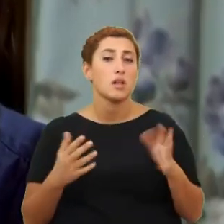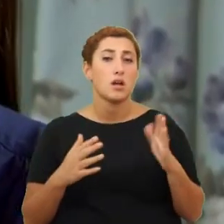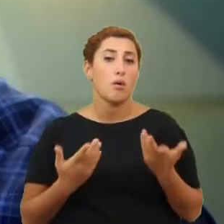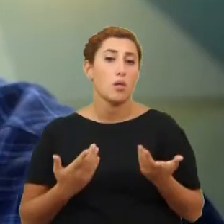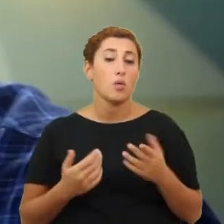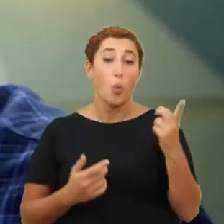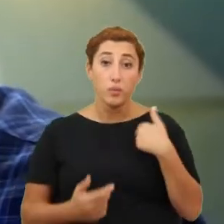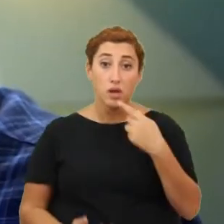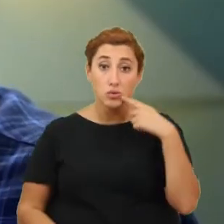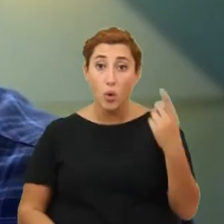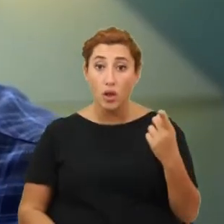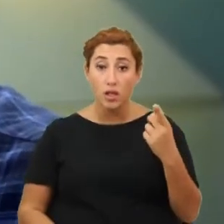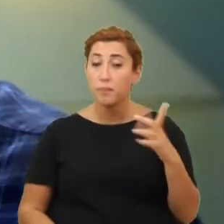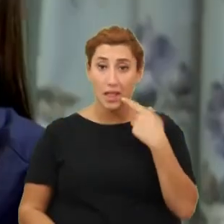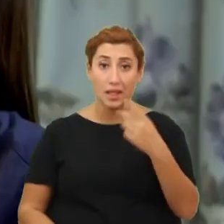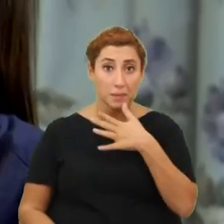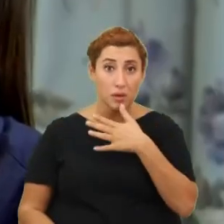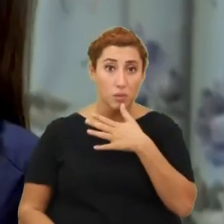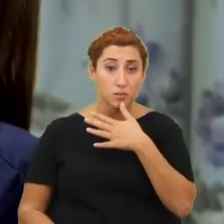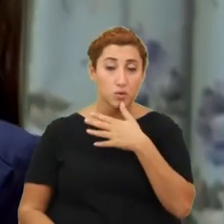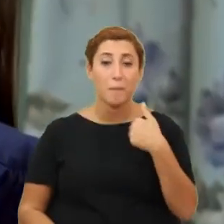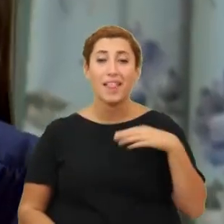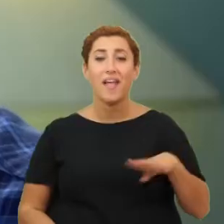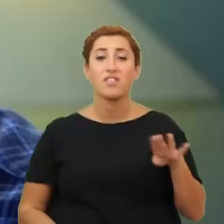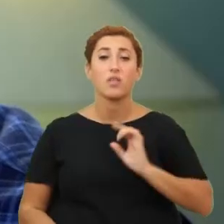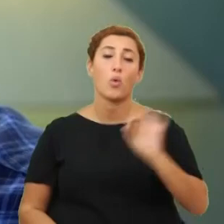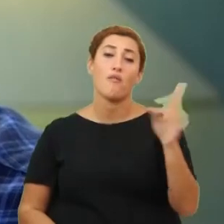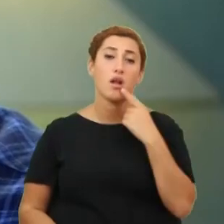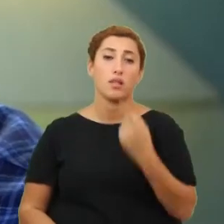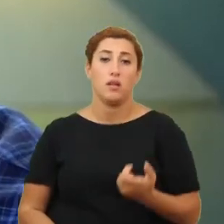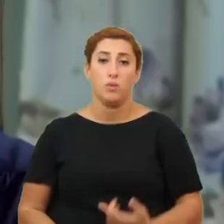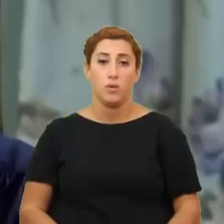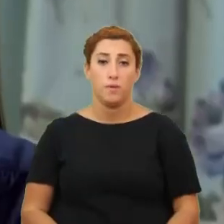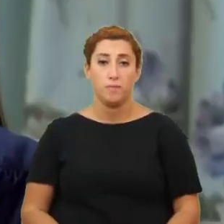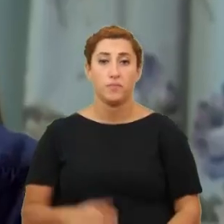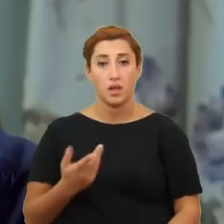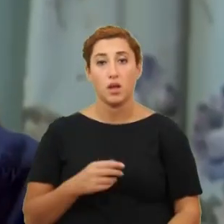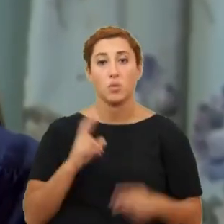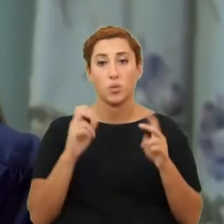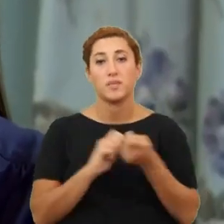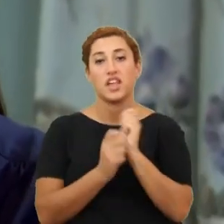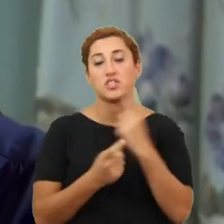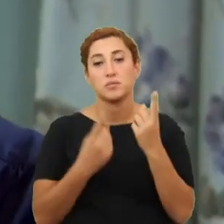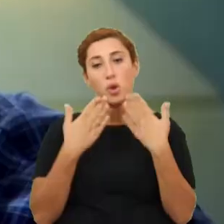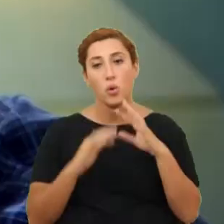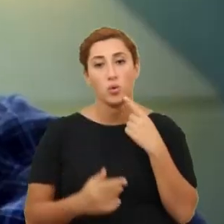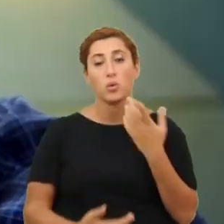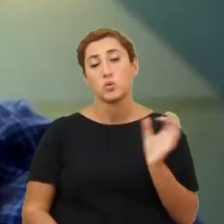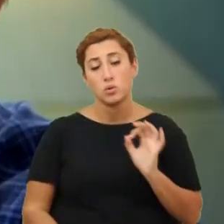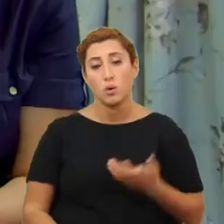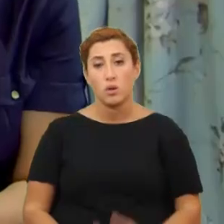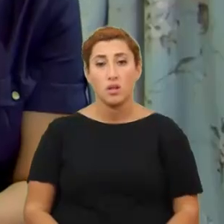canım Allah Allah. Onu da söyledim. Ne dedi biliyor musun? Beni evlatlıktan reddederler diyor. Yani durumda değişen bir şey yok diyorsun.